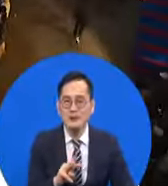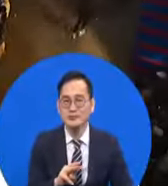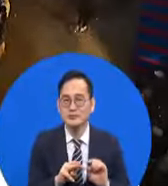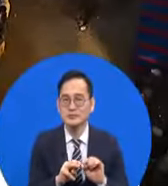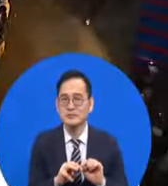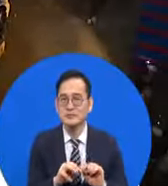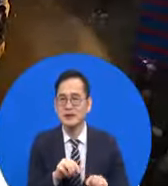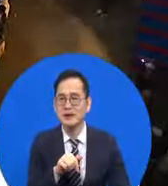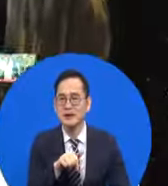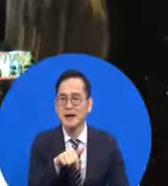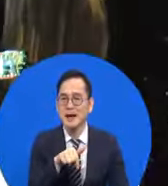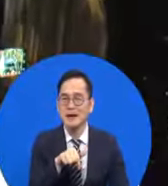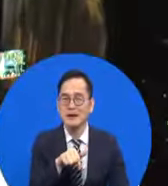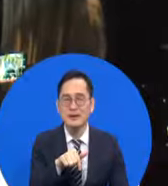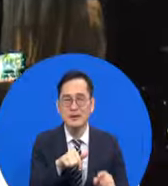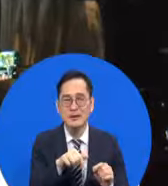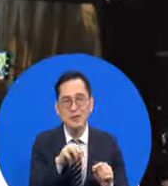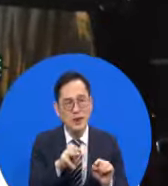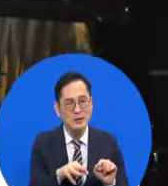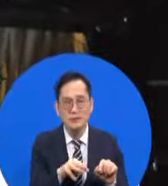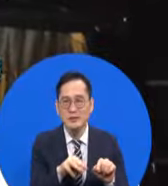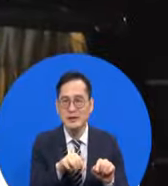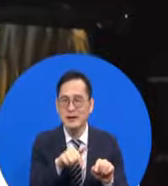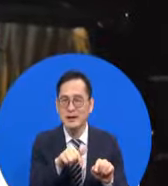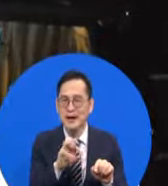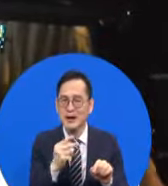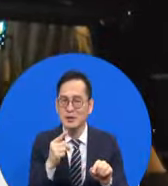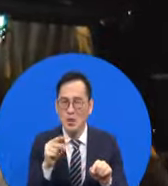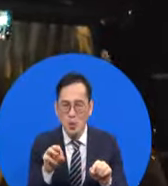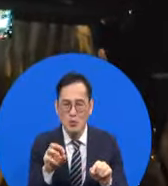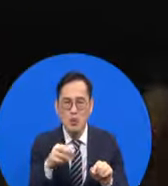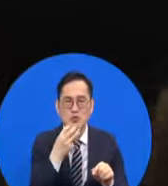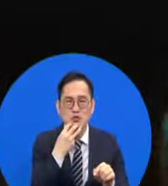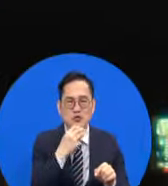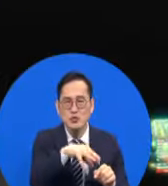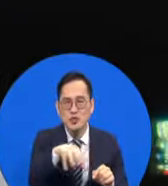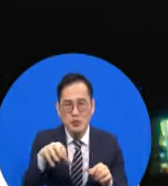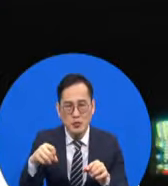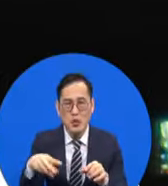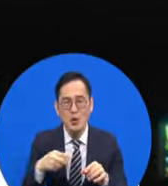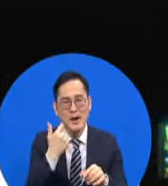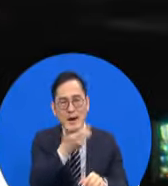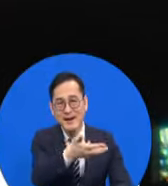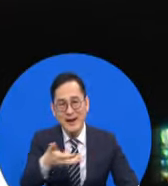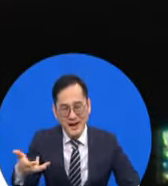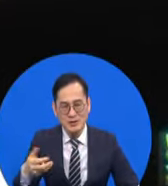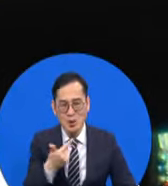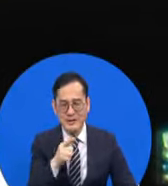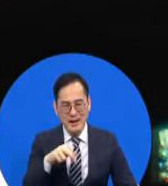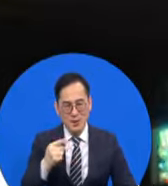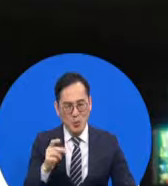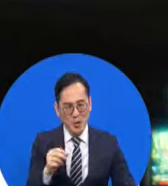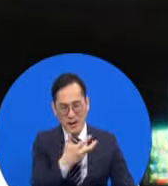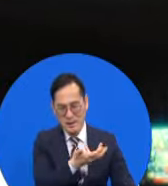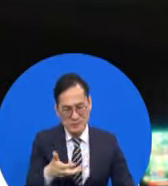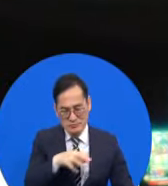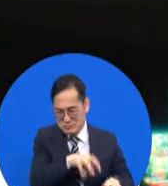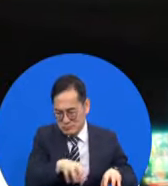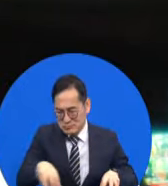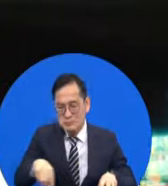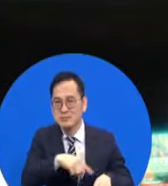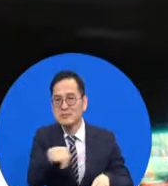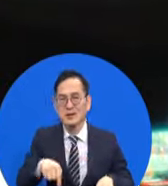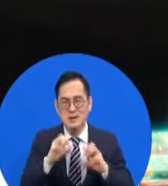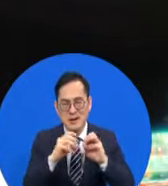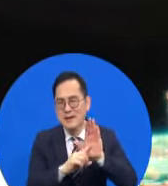동작, 영등포 등 한강벨트 탈환에 사활을 건 상황입니다. 한 위원장은 마지막 총력 유세를 서울 가장 중심부인